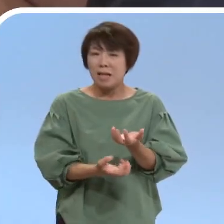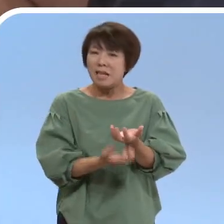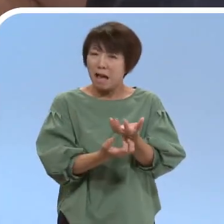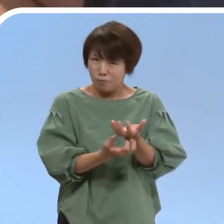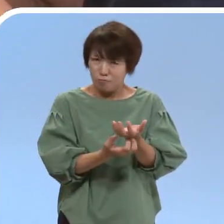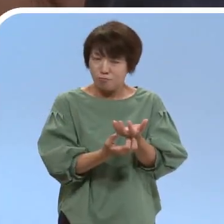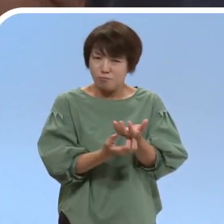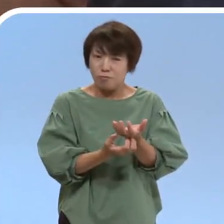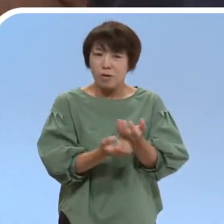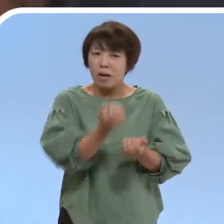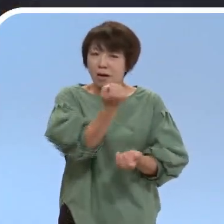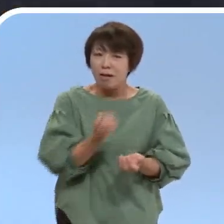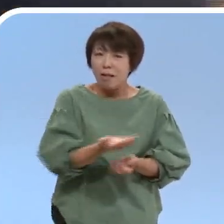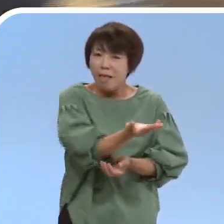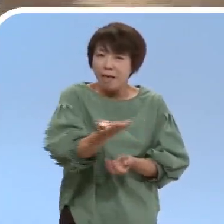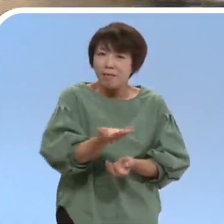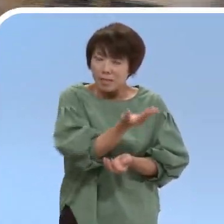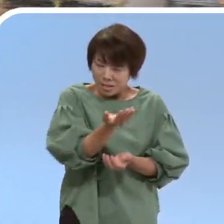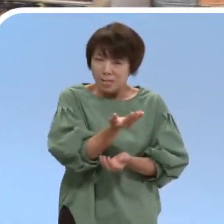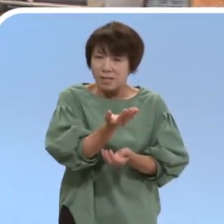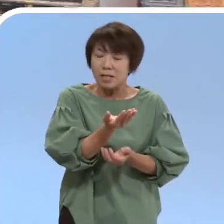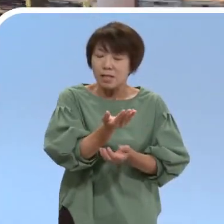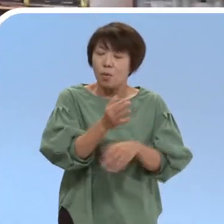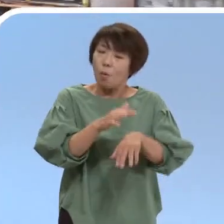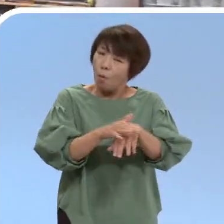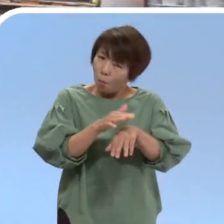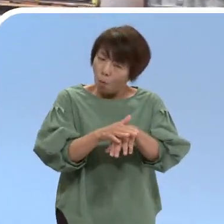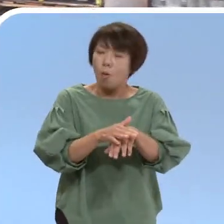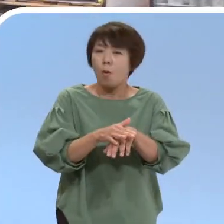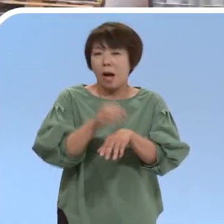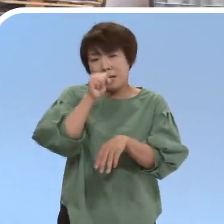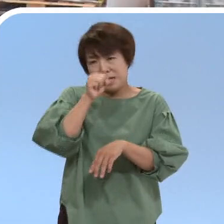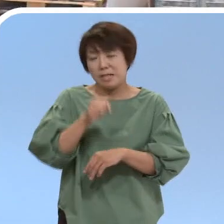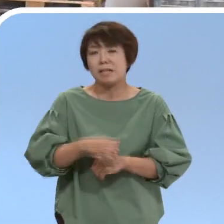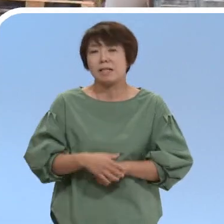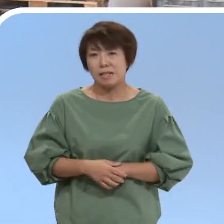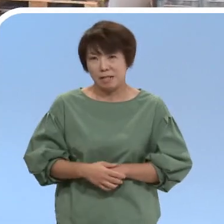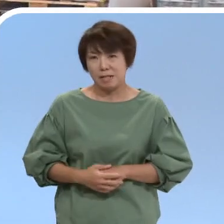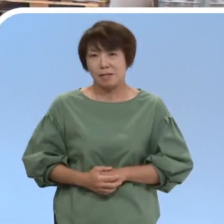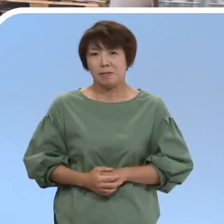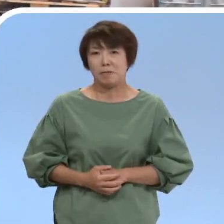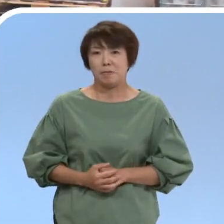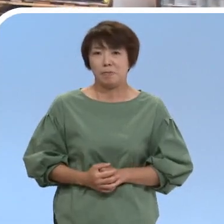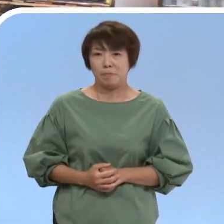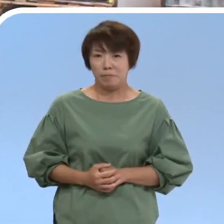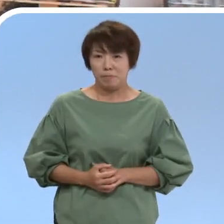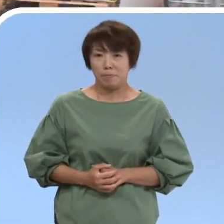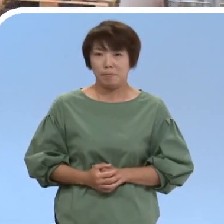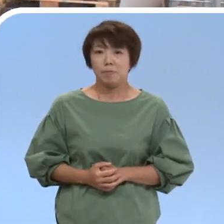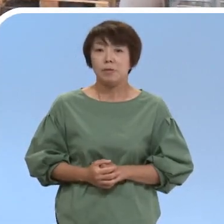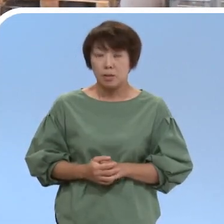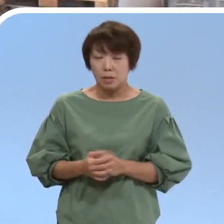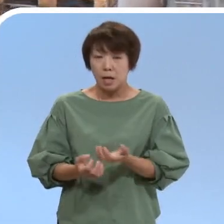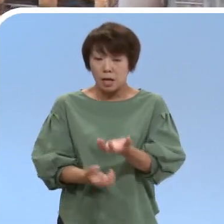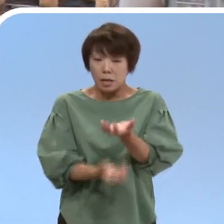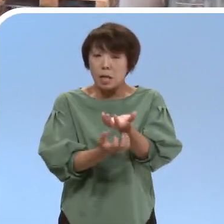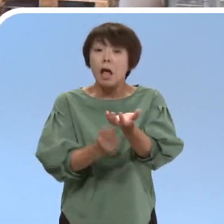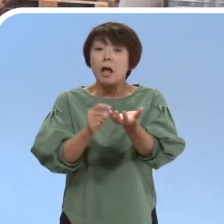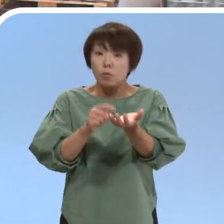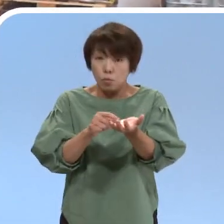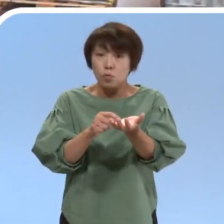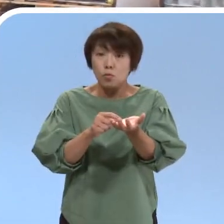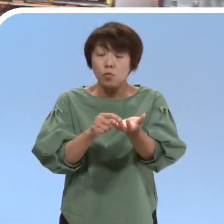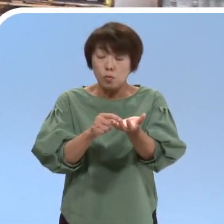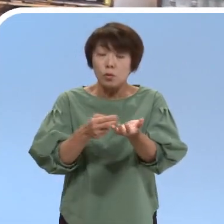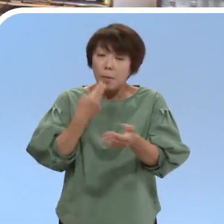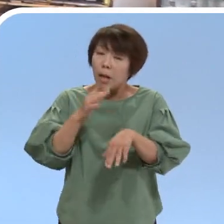らったり、もうレンチンしたりとか、もうこれだけをレンチン1個 丸ごとレンチン し た やつとかめちゃくちゃ美味しいんですよ。で、火を入れるのは